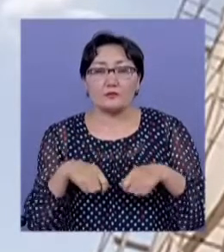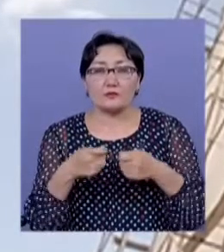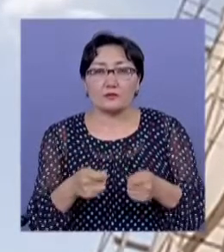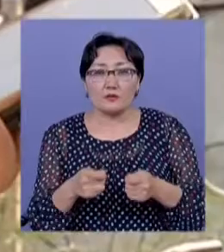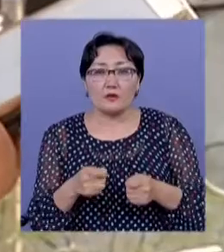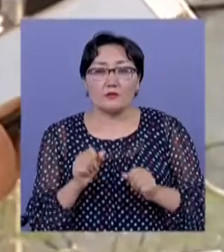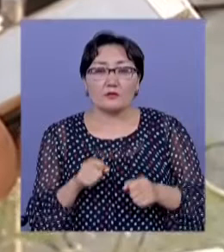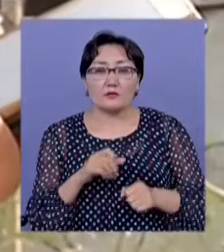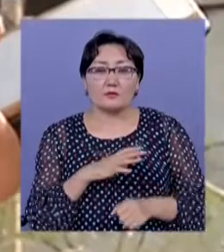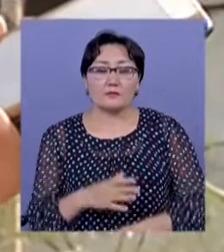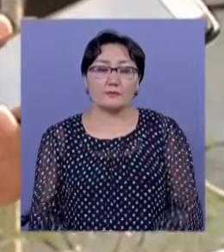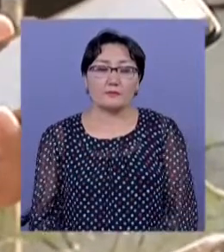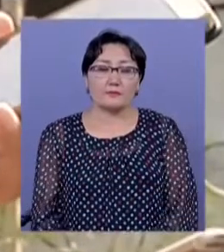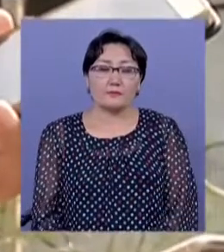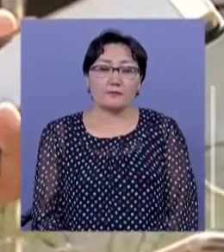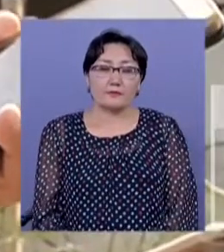бар.